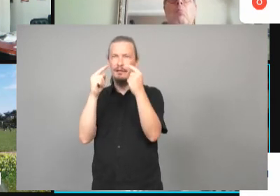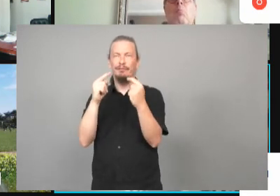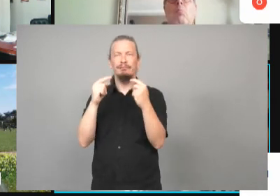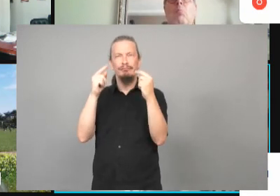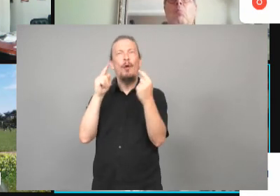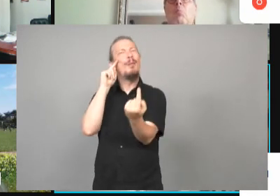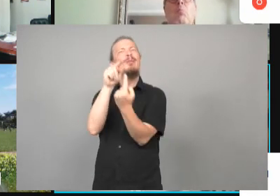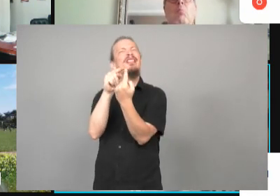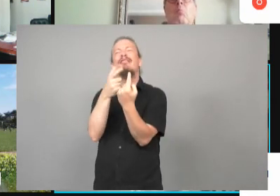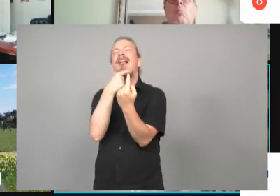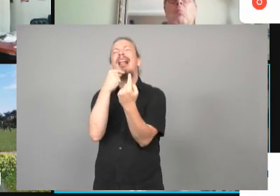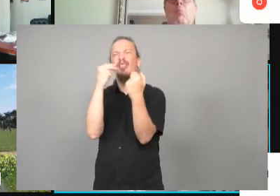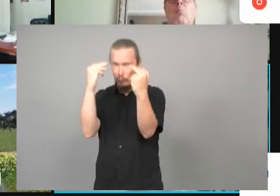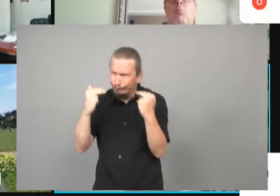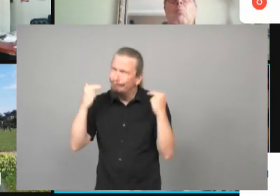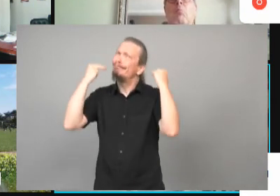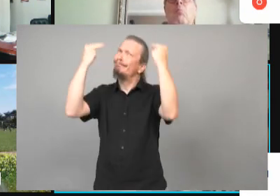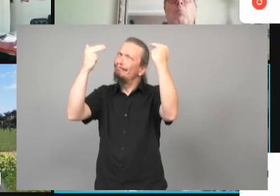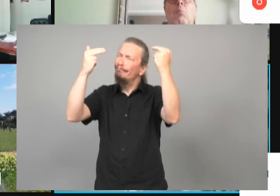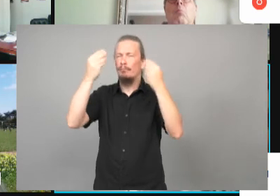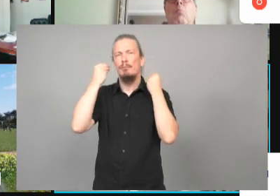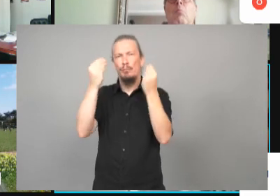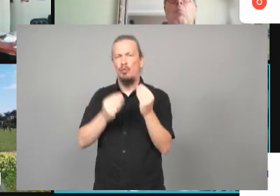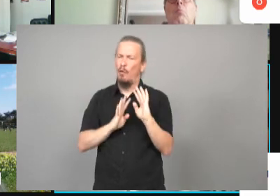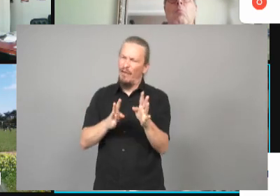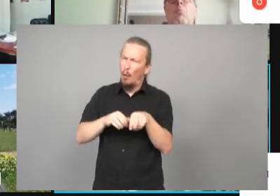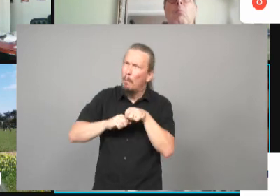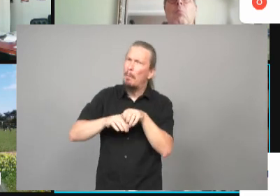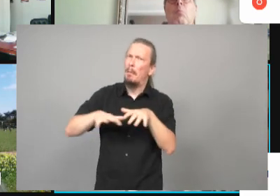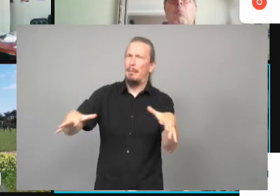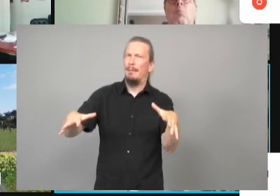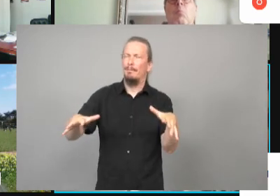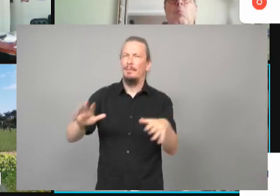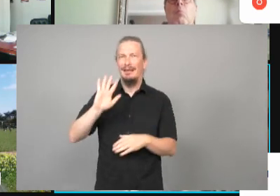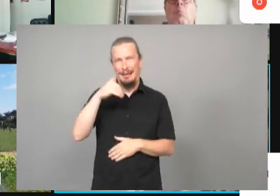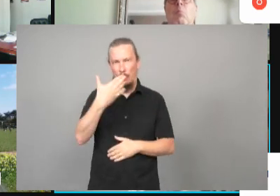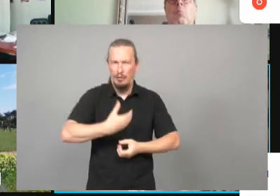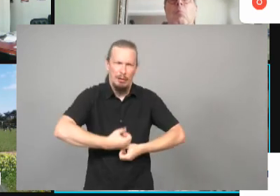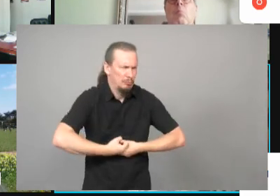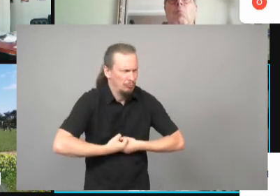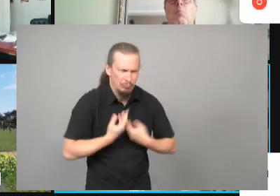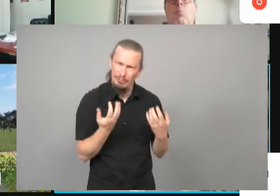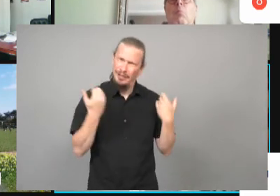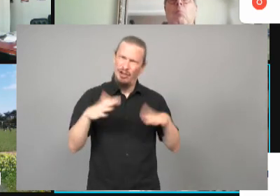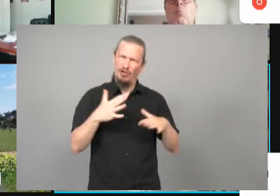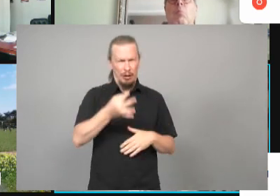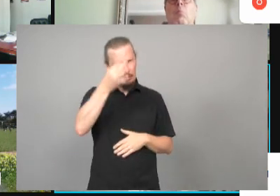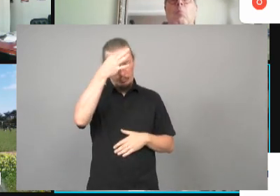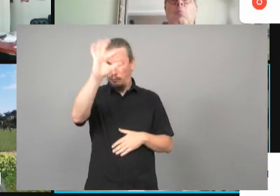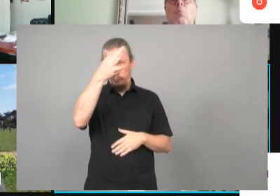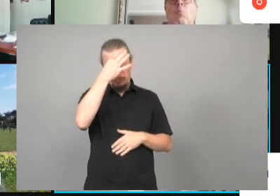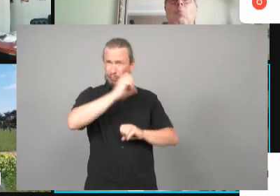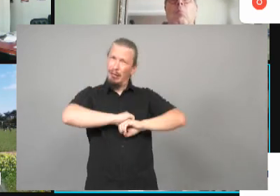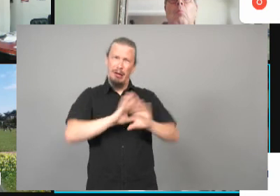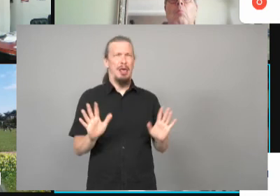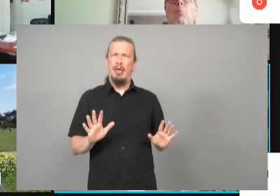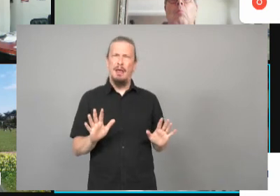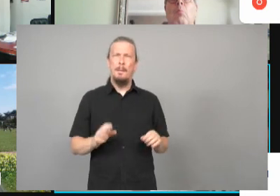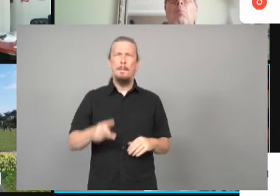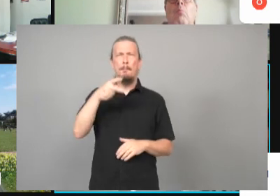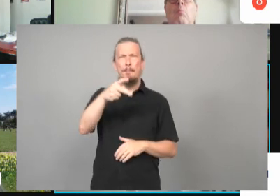la volonté de l'ANEL de réaliser des aménagements de qualité. Nous serons aussi au rendez-vous du futur plan de mobilité pour